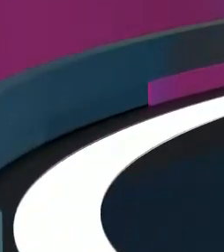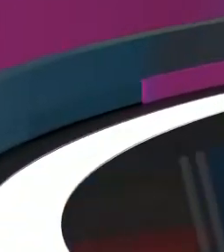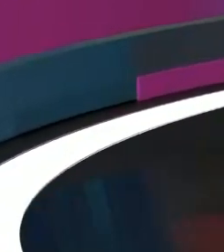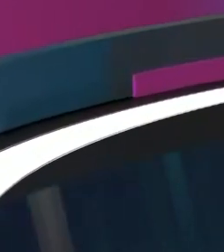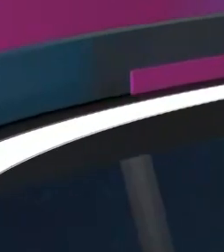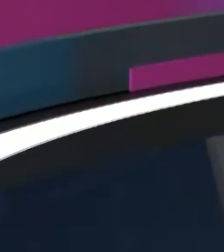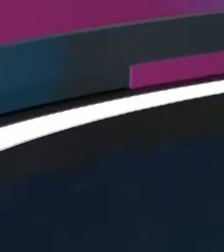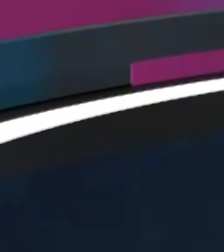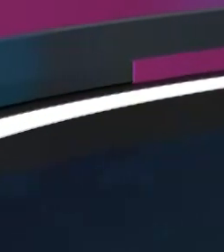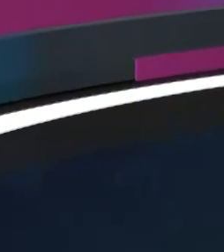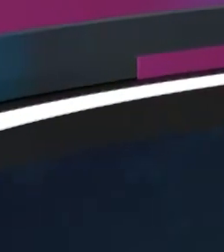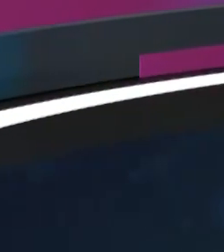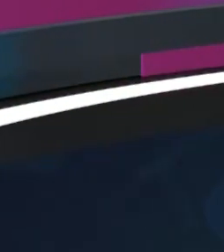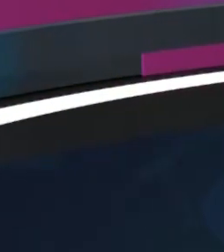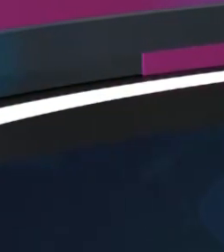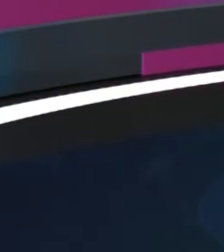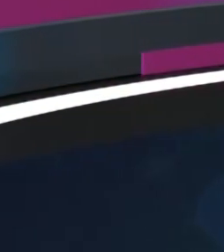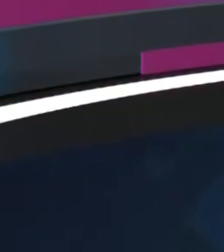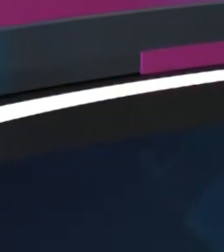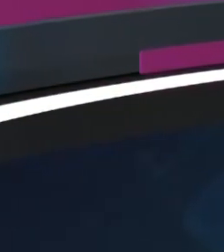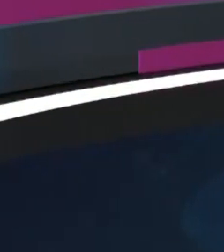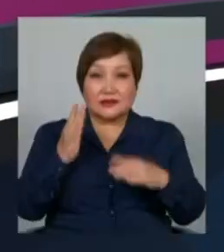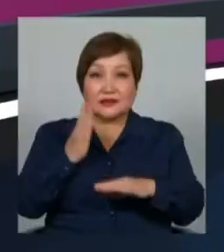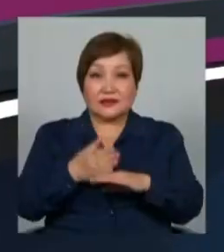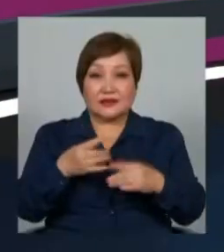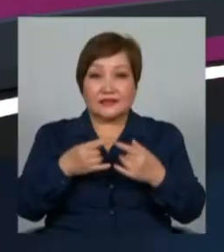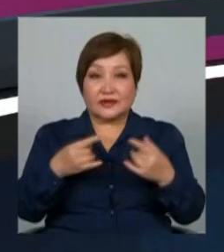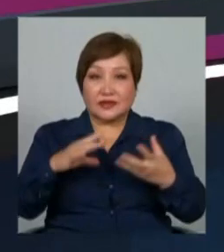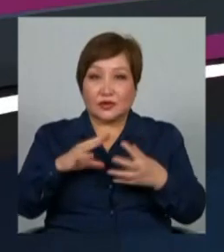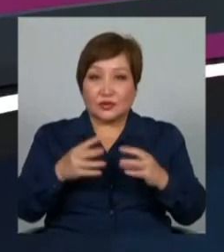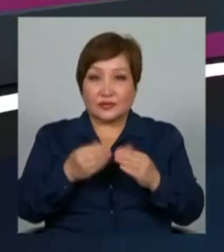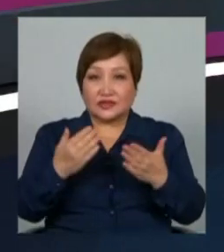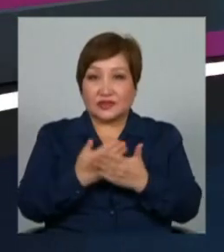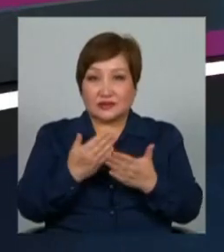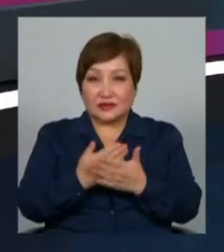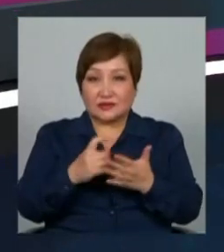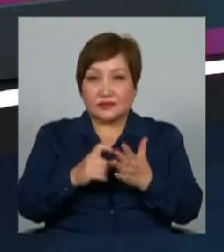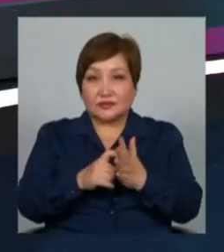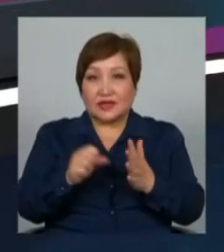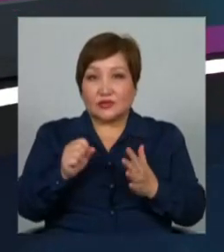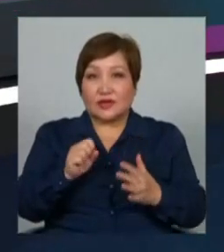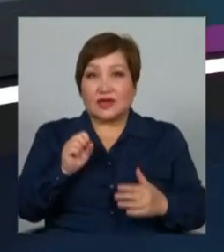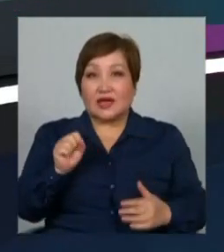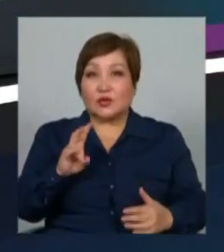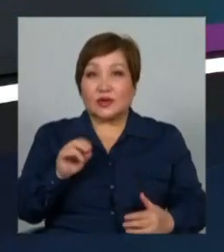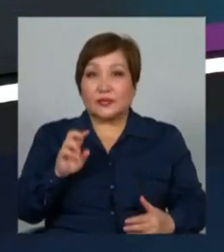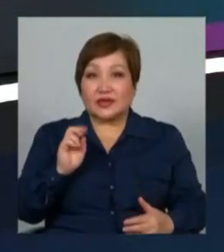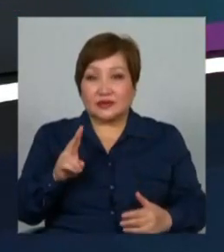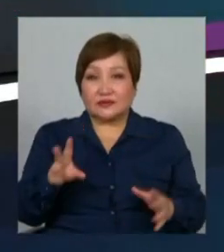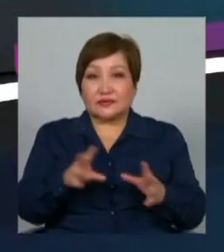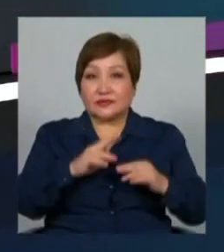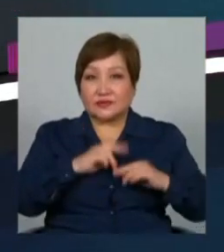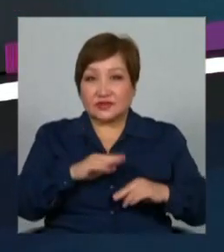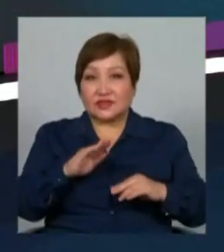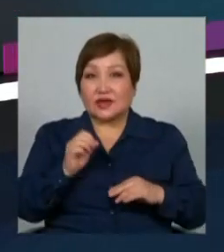Ассалому алейкум, ардақты әлеумет, Алматы арнасының тікелей эфирінде қорытынды жаңалықтар. Студияда мен Өмірен Өрбек және әріптесім Жанна Шакуова.